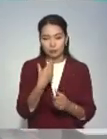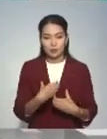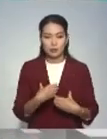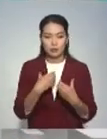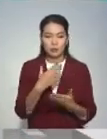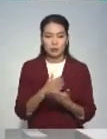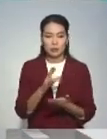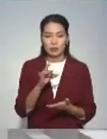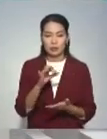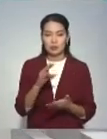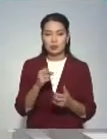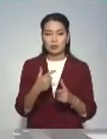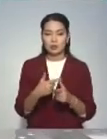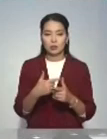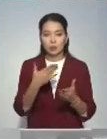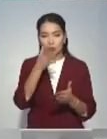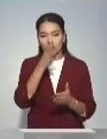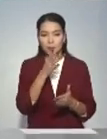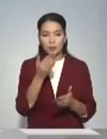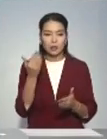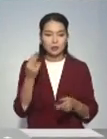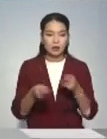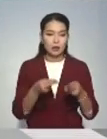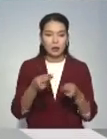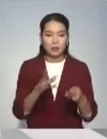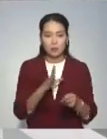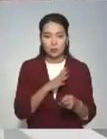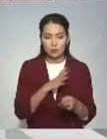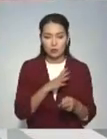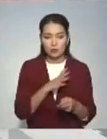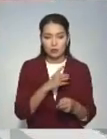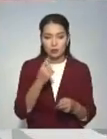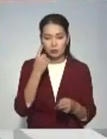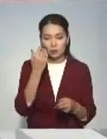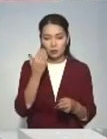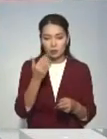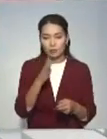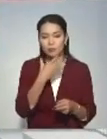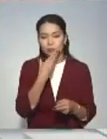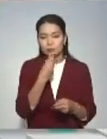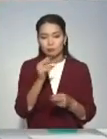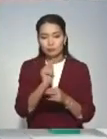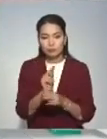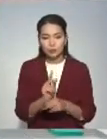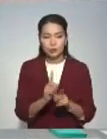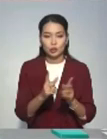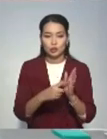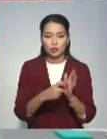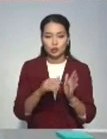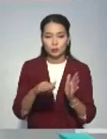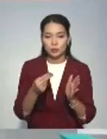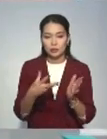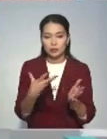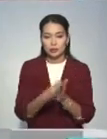Кристина есімді бикеш осыдан 5 ай бұрын пластикалық операция жасатқан. Дәрігер арудың ажарын жөндеу үшін 700 мың тенге сұраған.